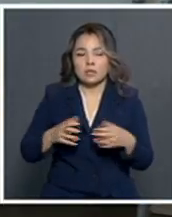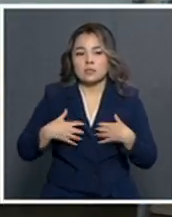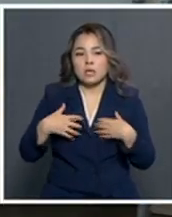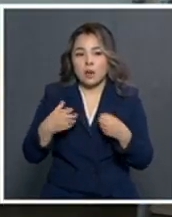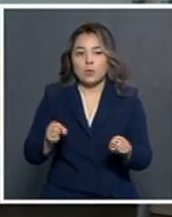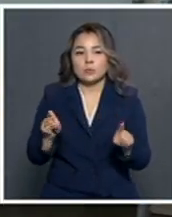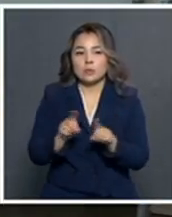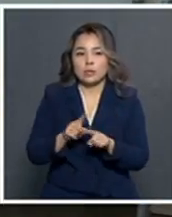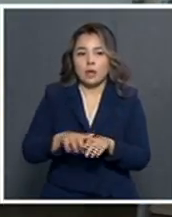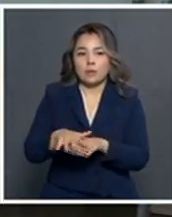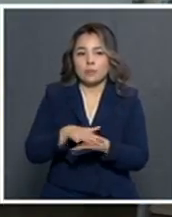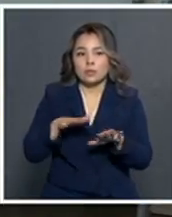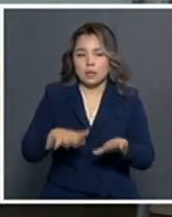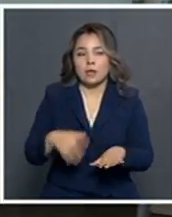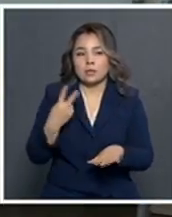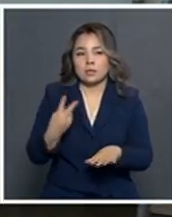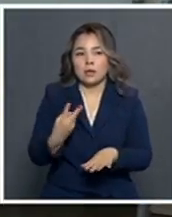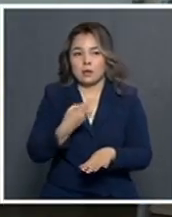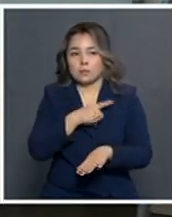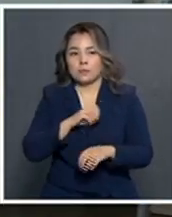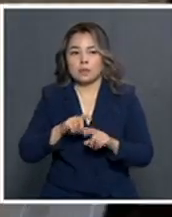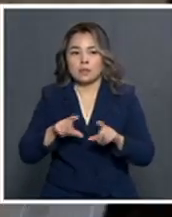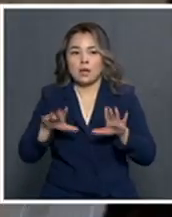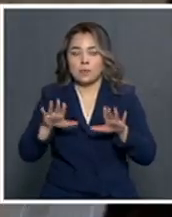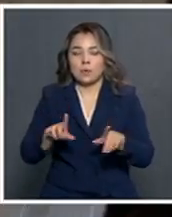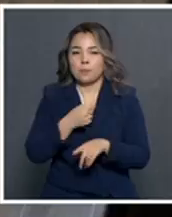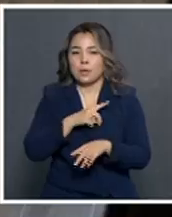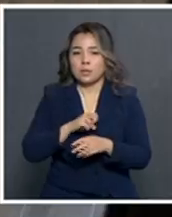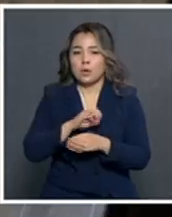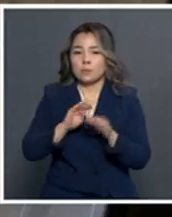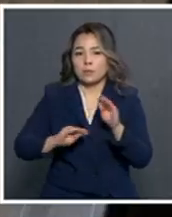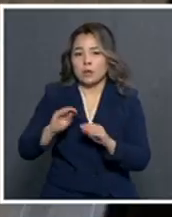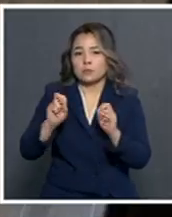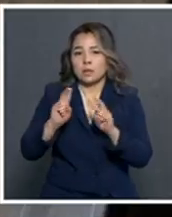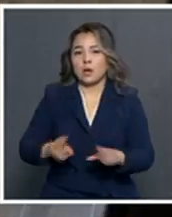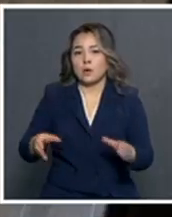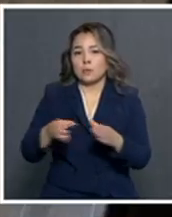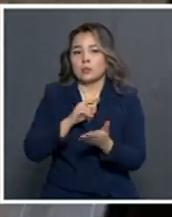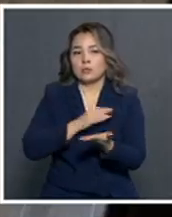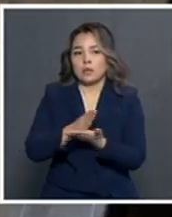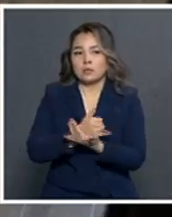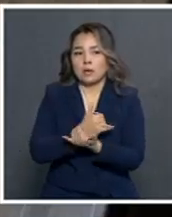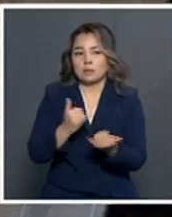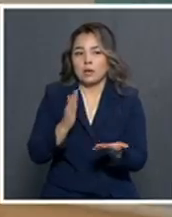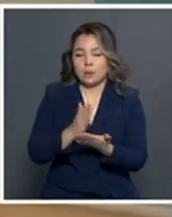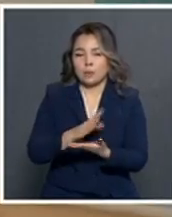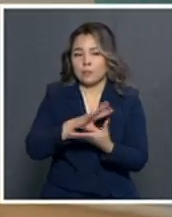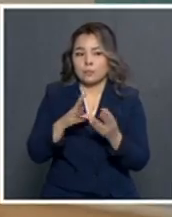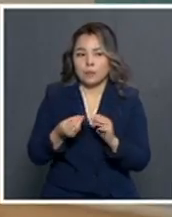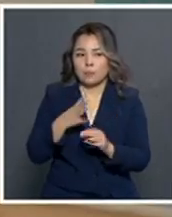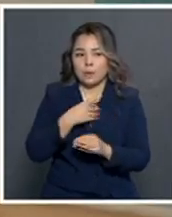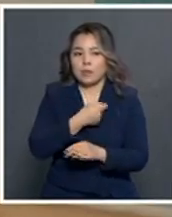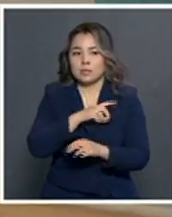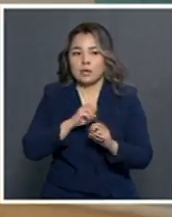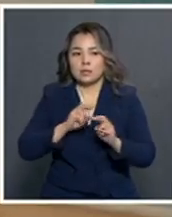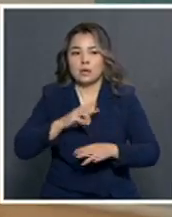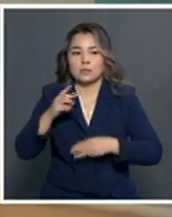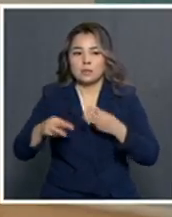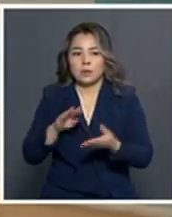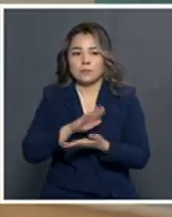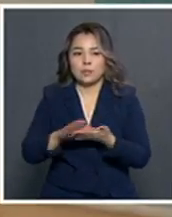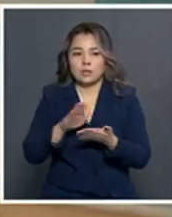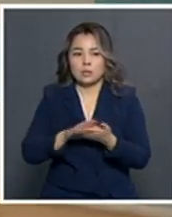сақтау басқармасына қарасты екі емхананың медициналық құрамы қызмет көрсетеді. Қос ғимараттың тұтас аумағы санитарлық тазартудан